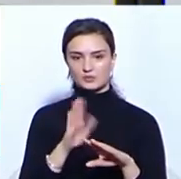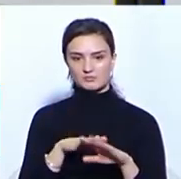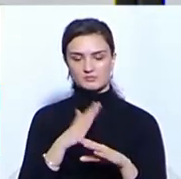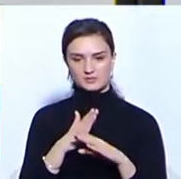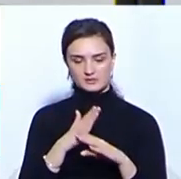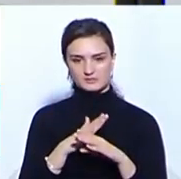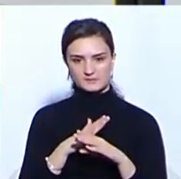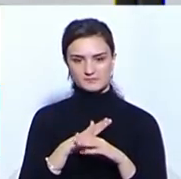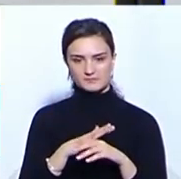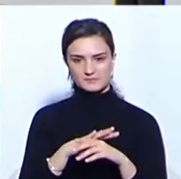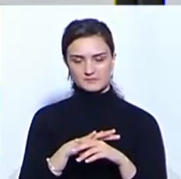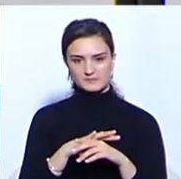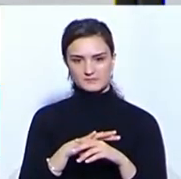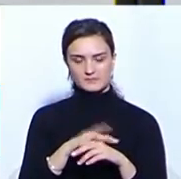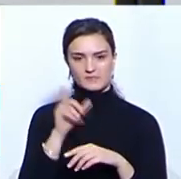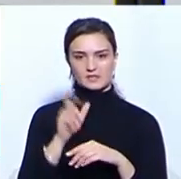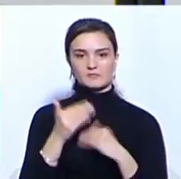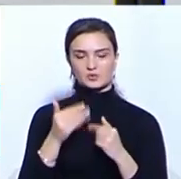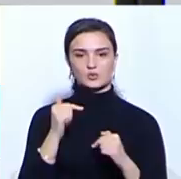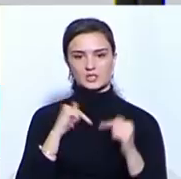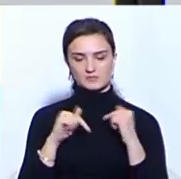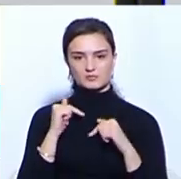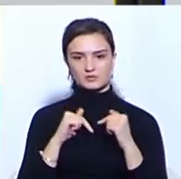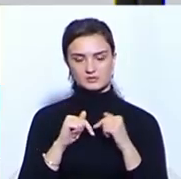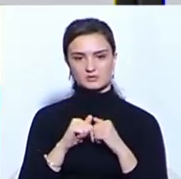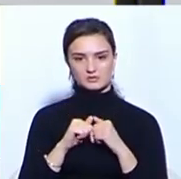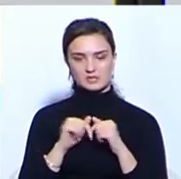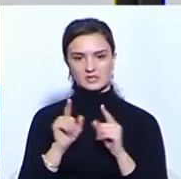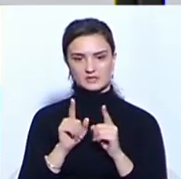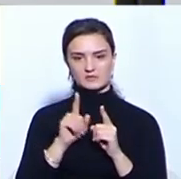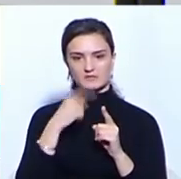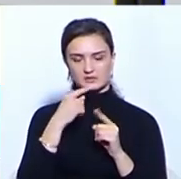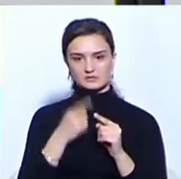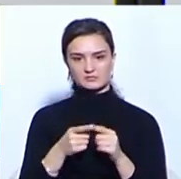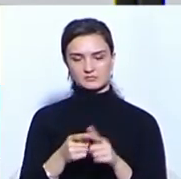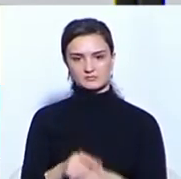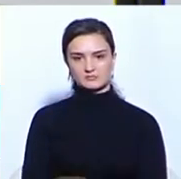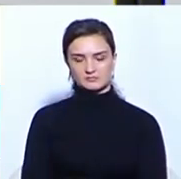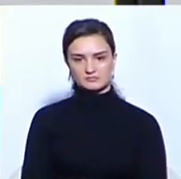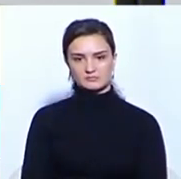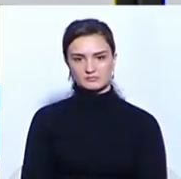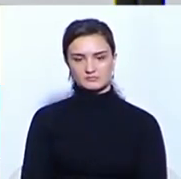რომ ადამიანის ორგანიზმში გარკვეულ ესე თქვათ, მას